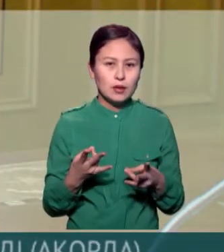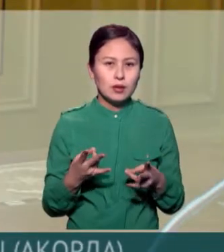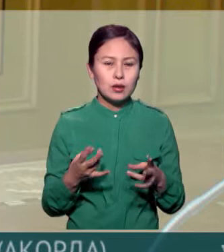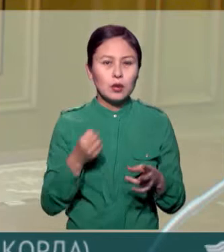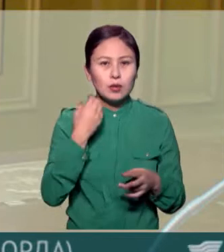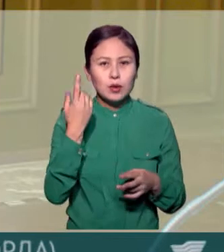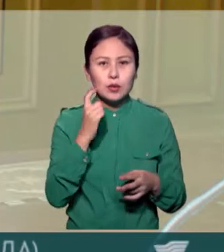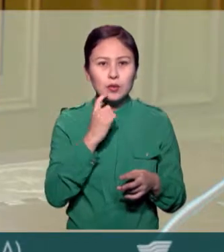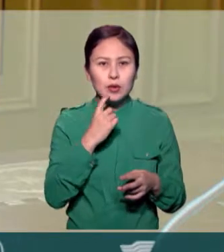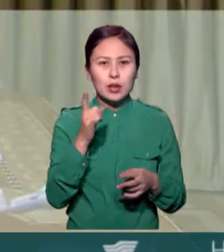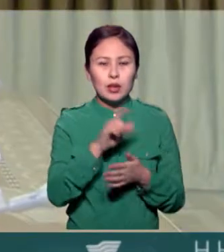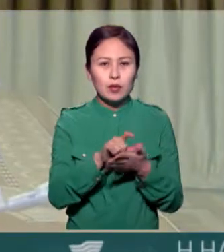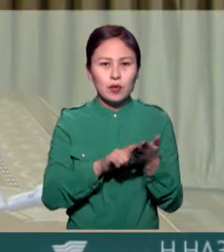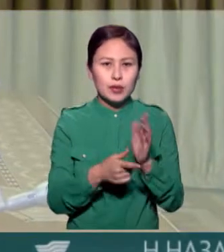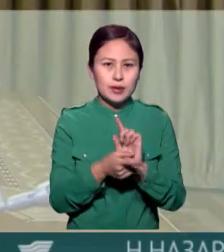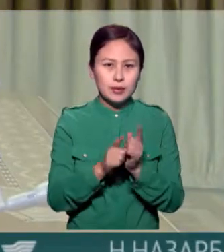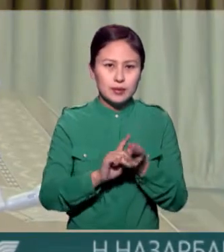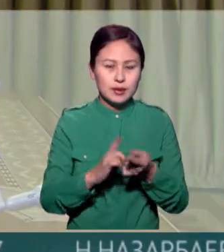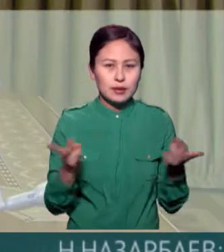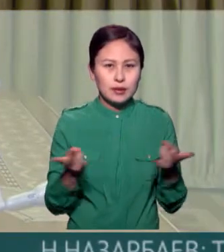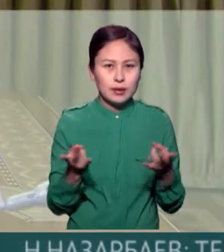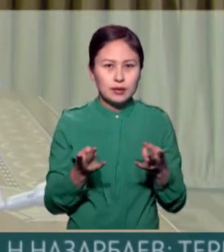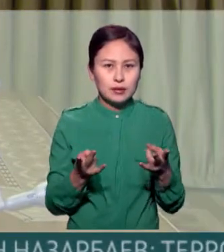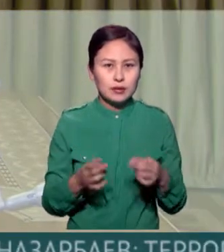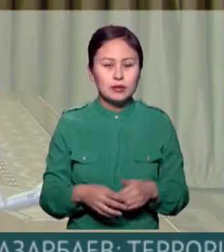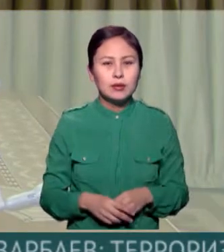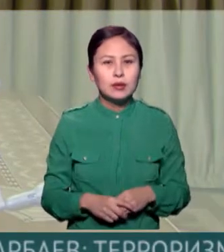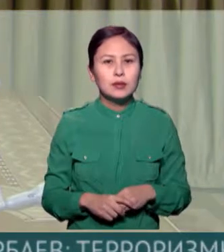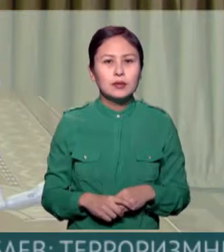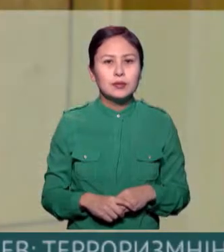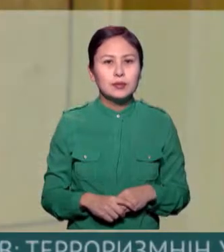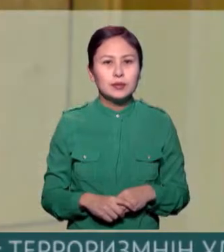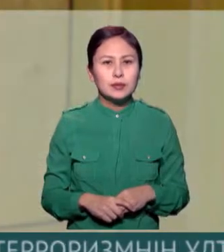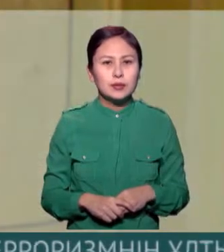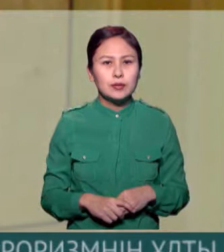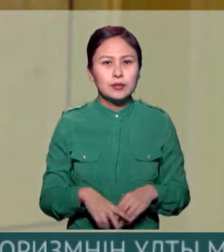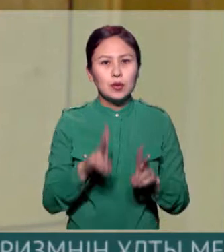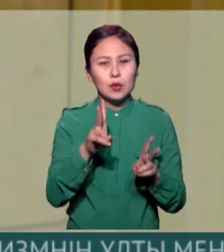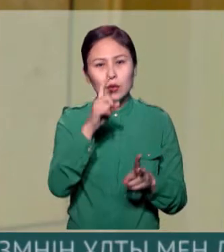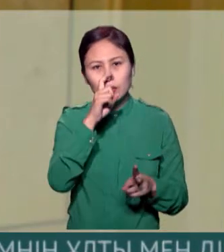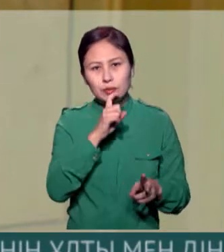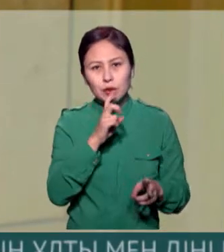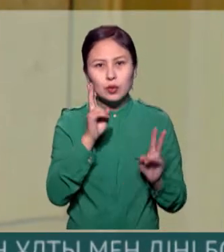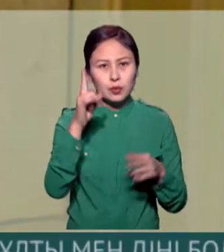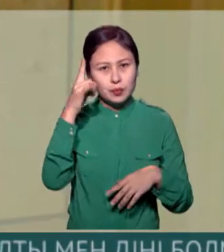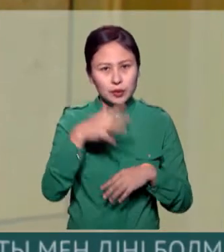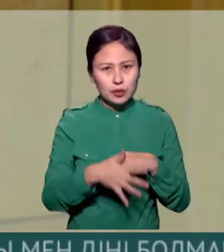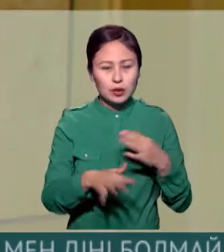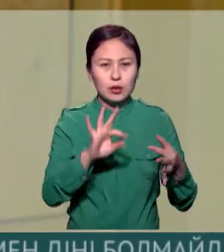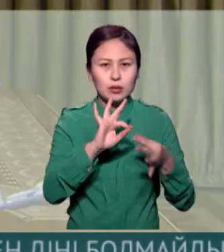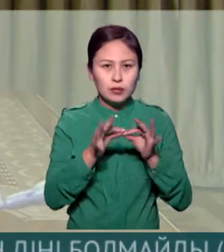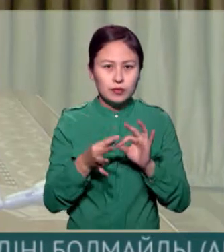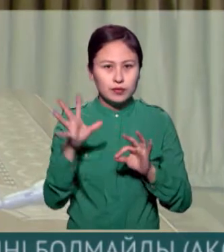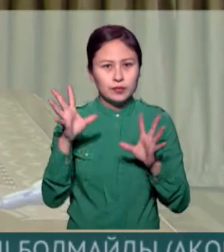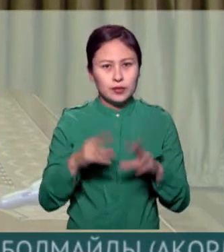кезде реформалар жасау керек. Қиын реформалар. Кейбіреу түсінеді, кейбіреу түсінбейді, түсіндіретін болсақ,